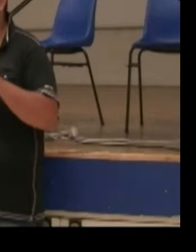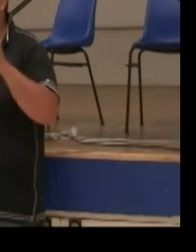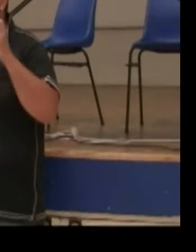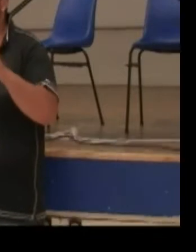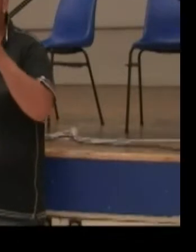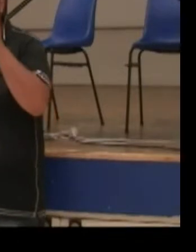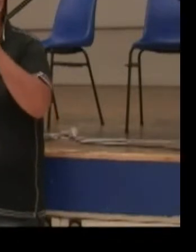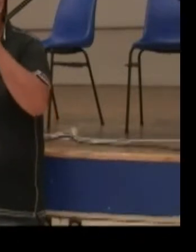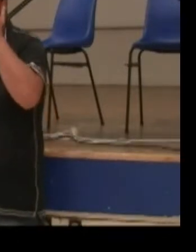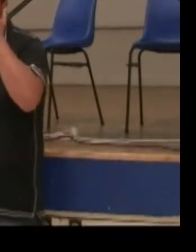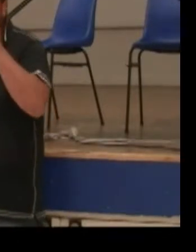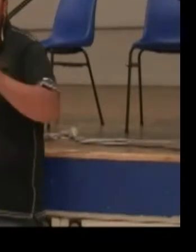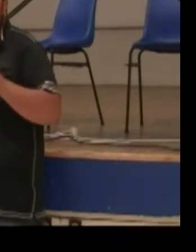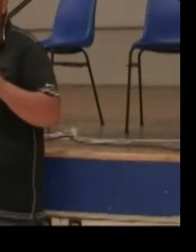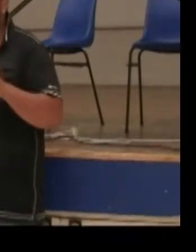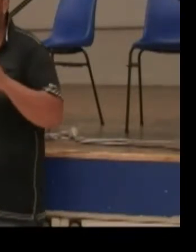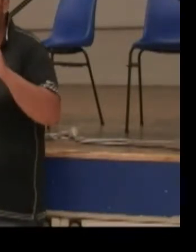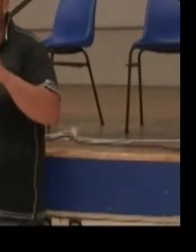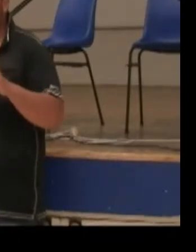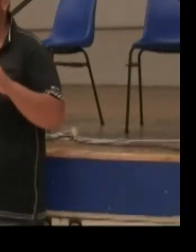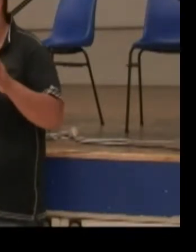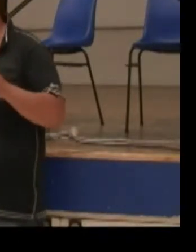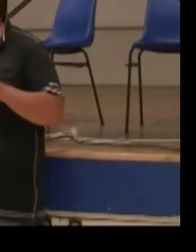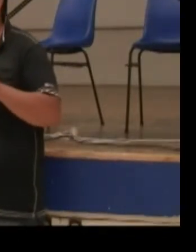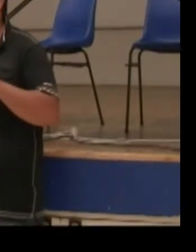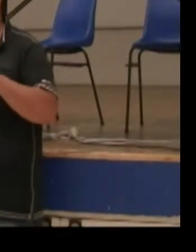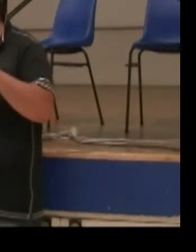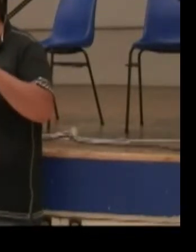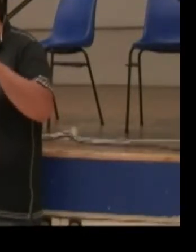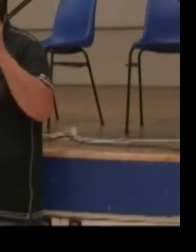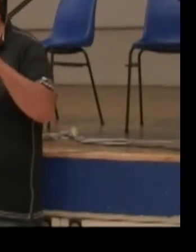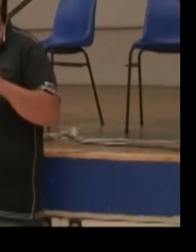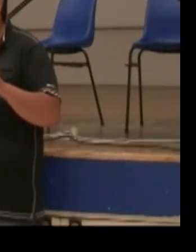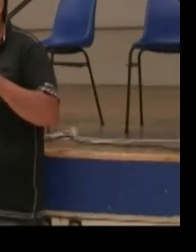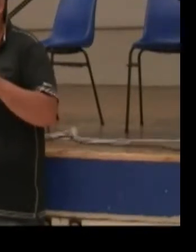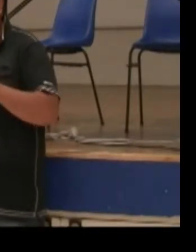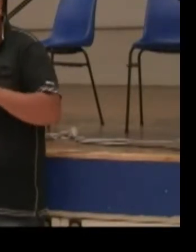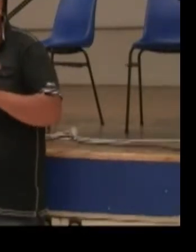Tu penses qu'il est en train d'avaler une corde, mais il n'avale rien du tout en fait. Ils travestissent la vérité.